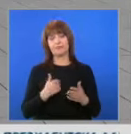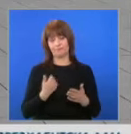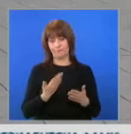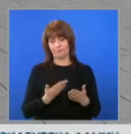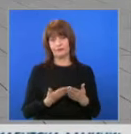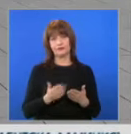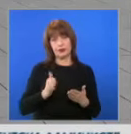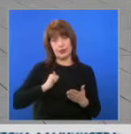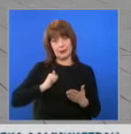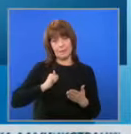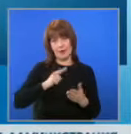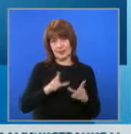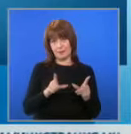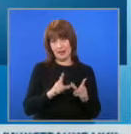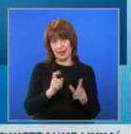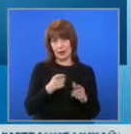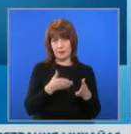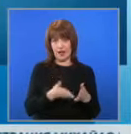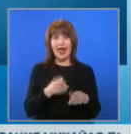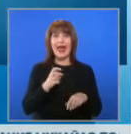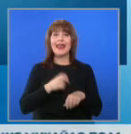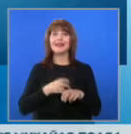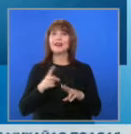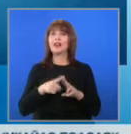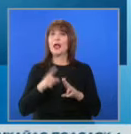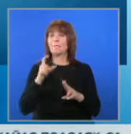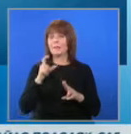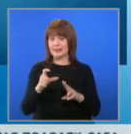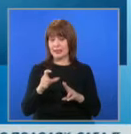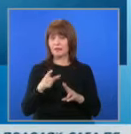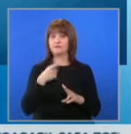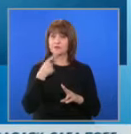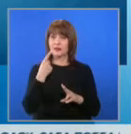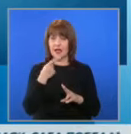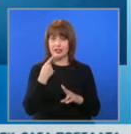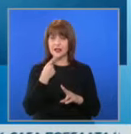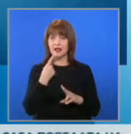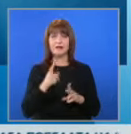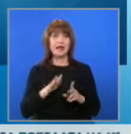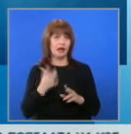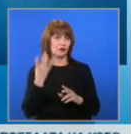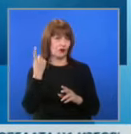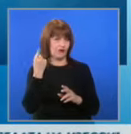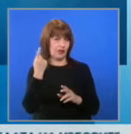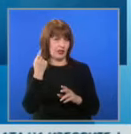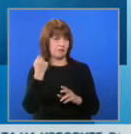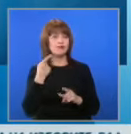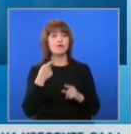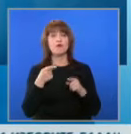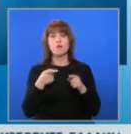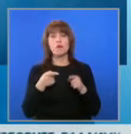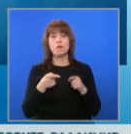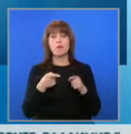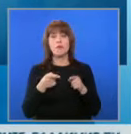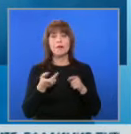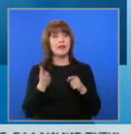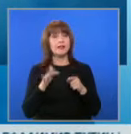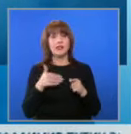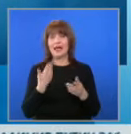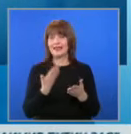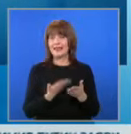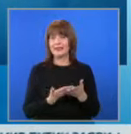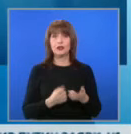премиера, който издига. От ДПС вече в прессъобщение заявиха, както и вчера заявиха, че ще